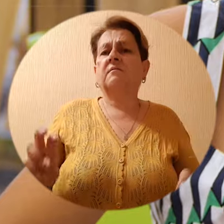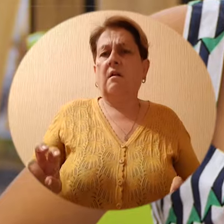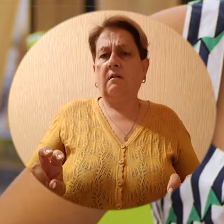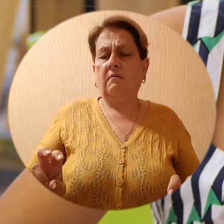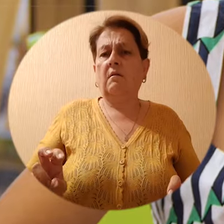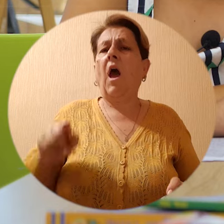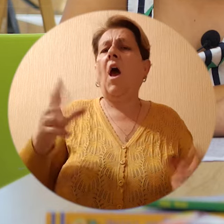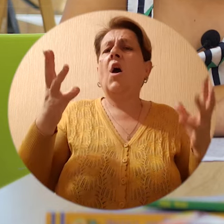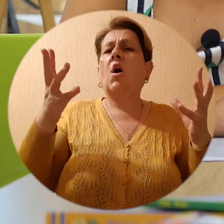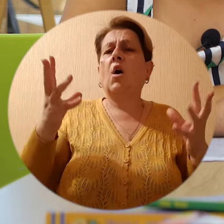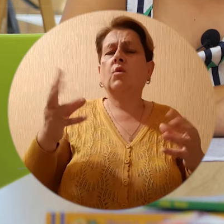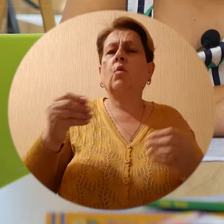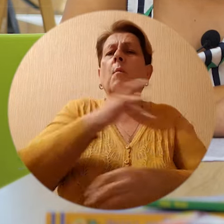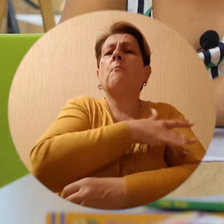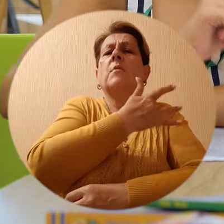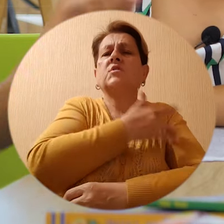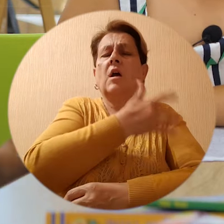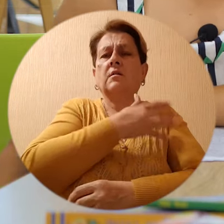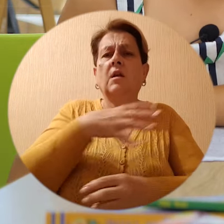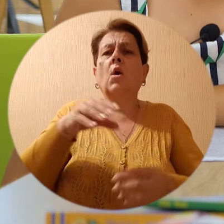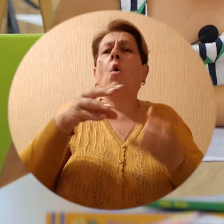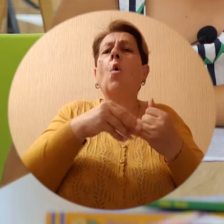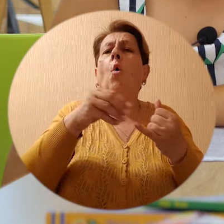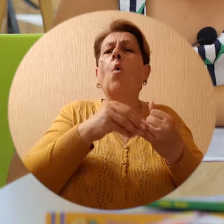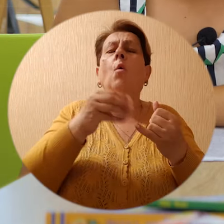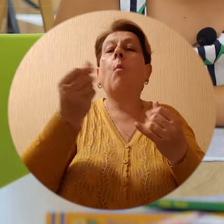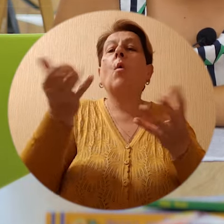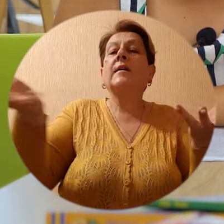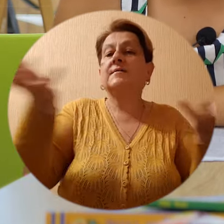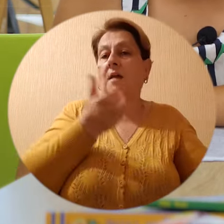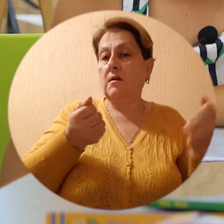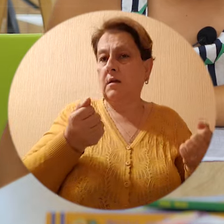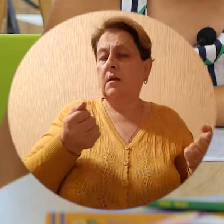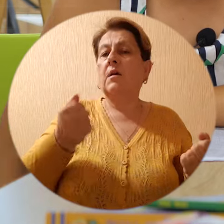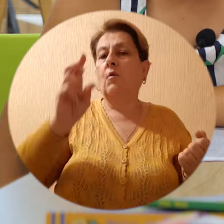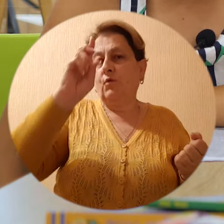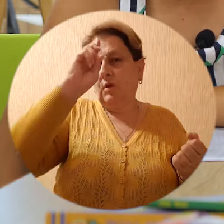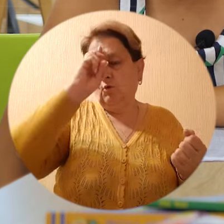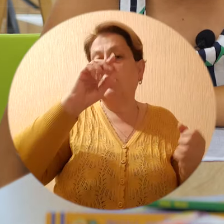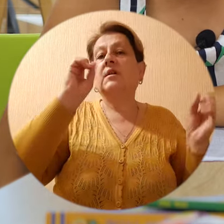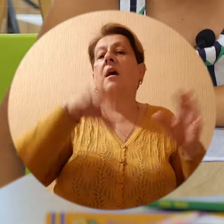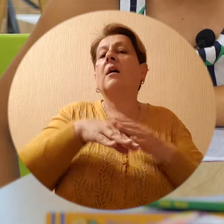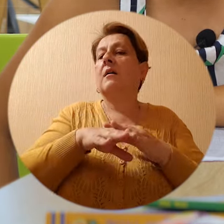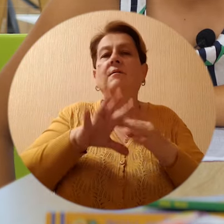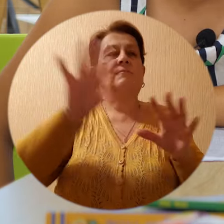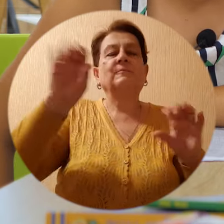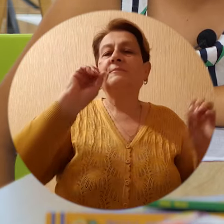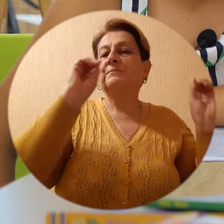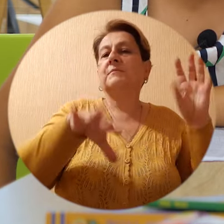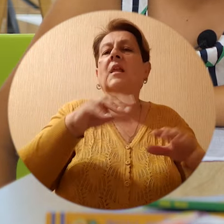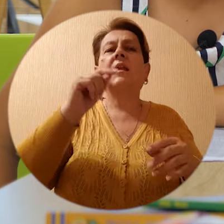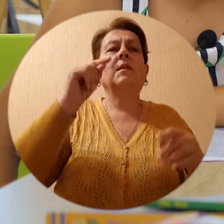նստել էր։ Այդ օրը մշակները Ստանիսլավից հող էին ստացել ու տիրոջից հեռացել, այլևս